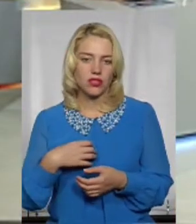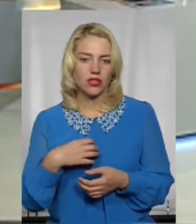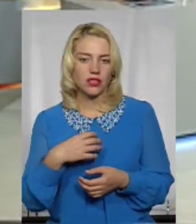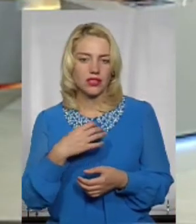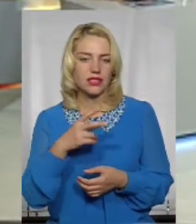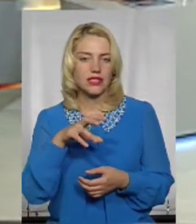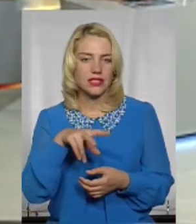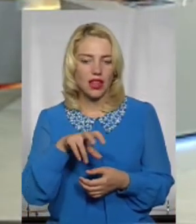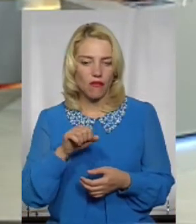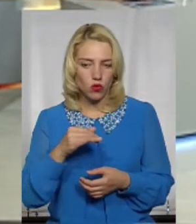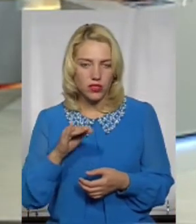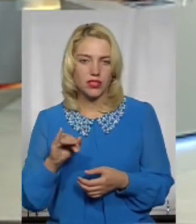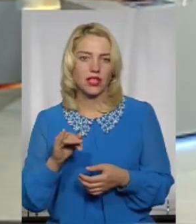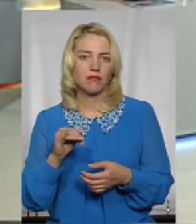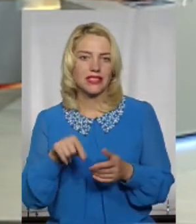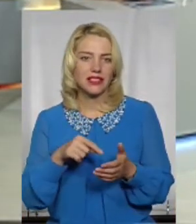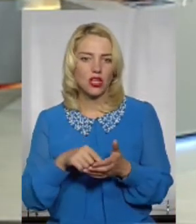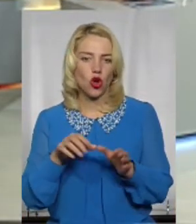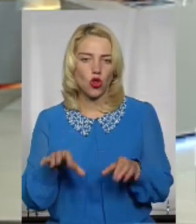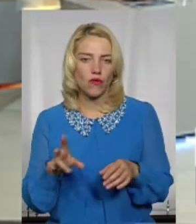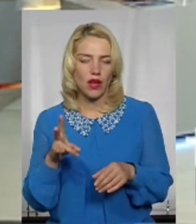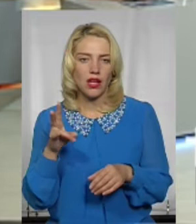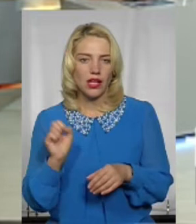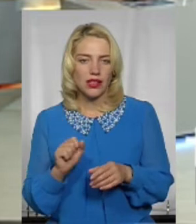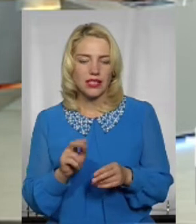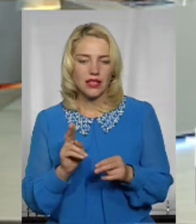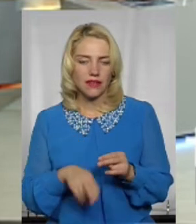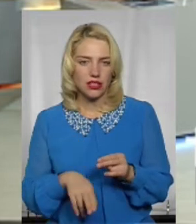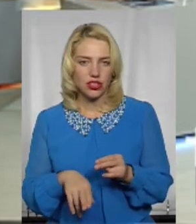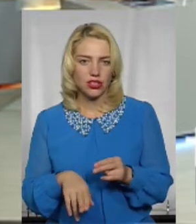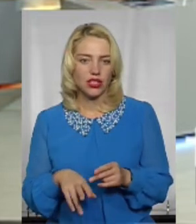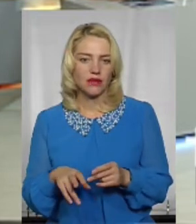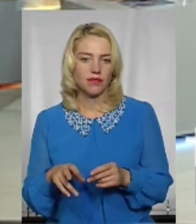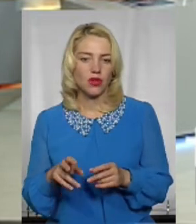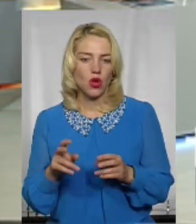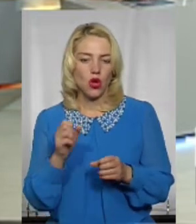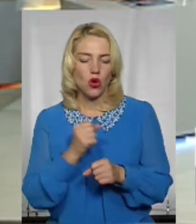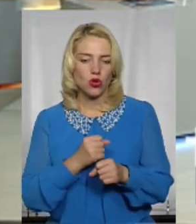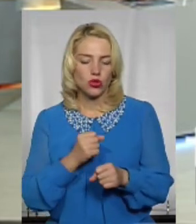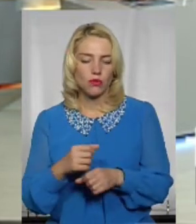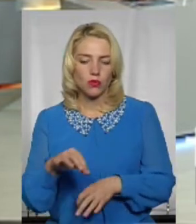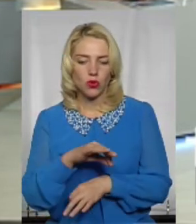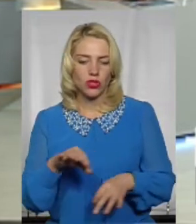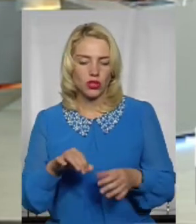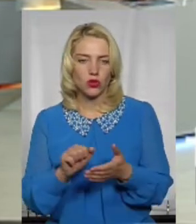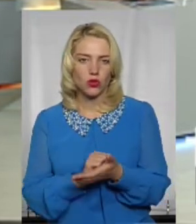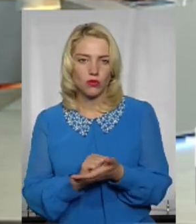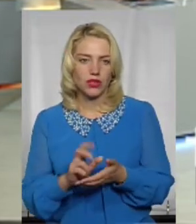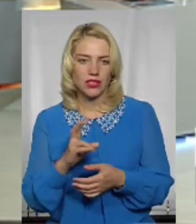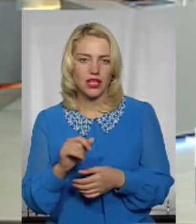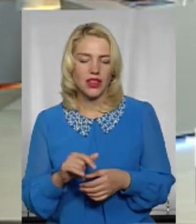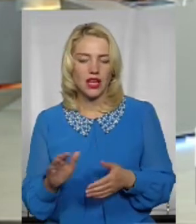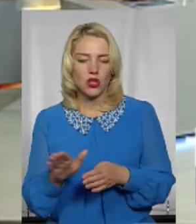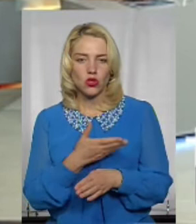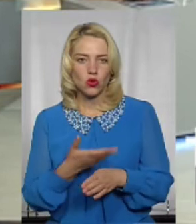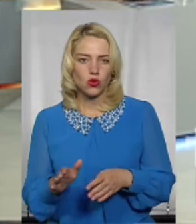він вже практично на завершенні все-таки розробки, вже проєктна документація в них є на сортування,